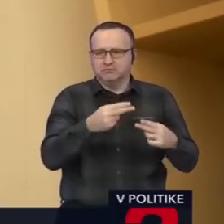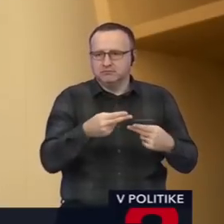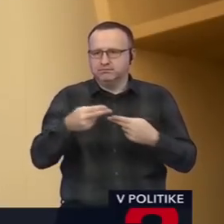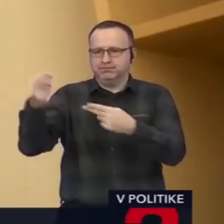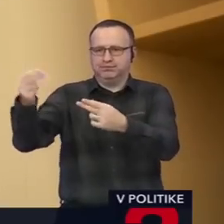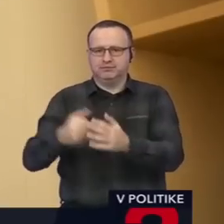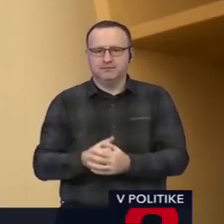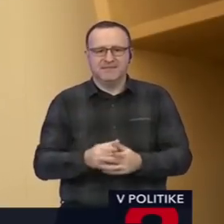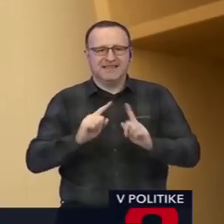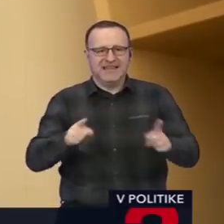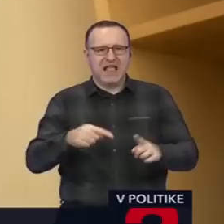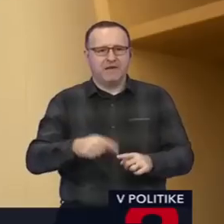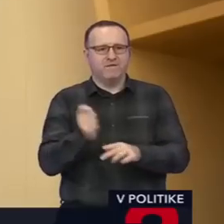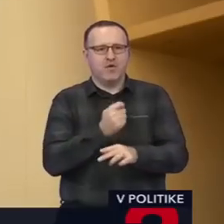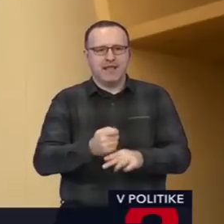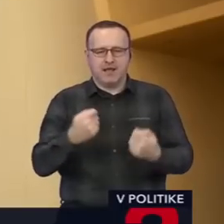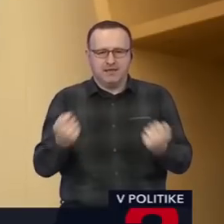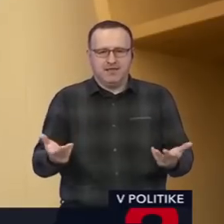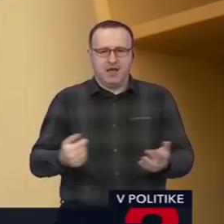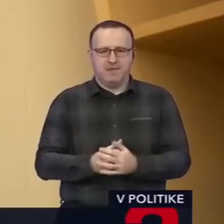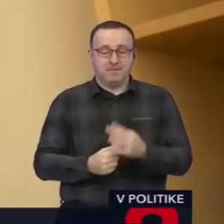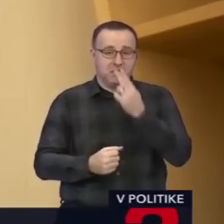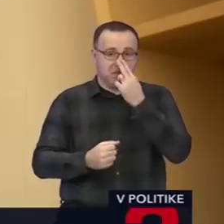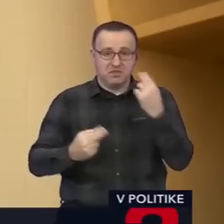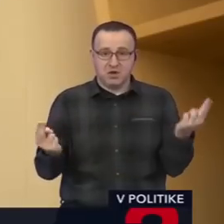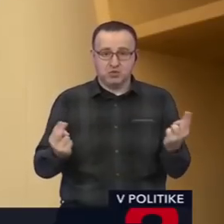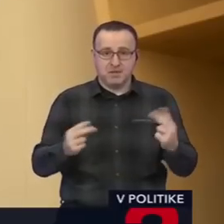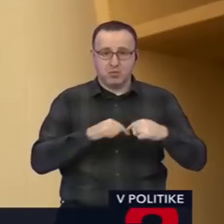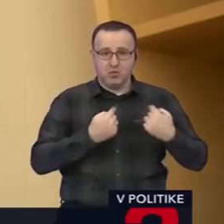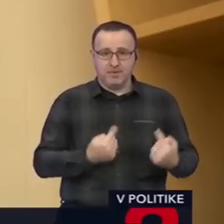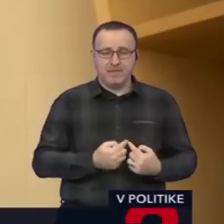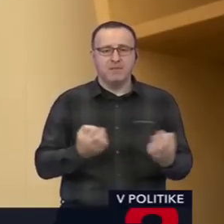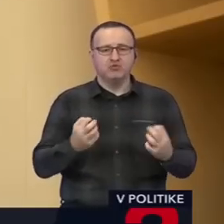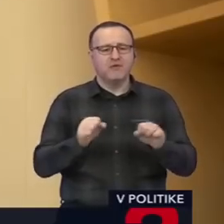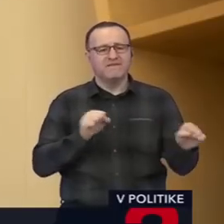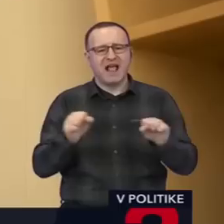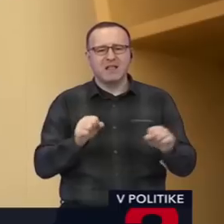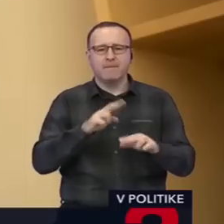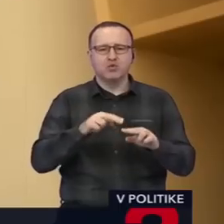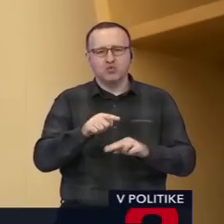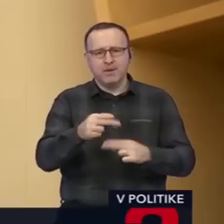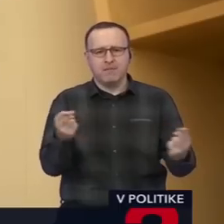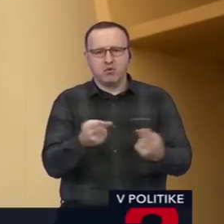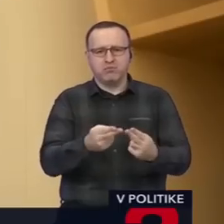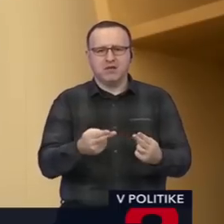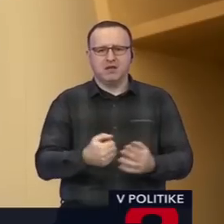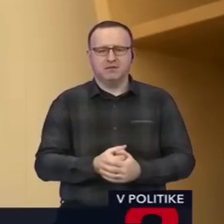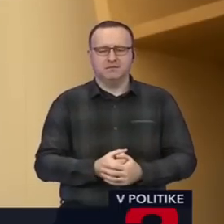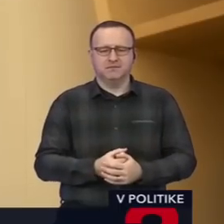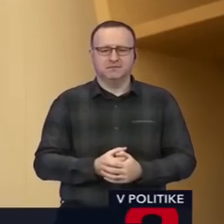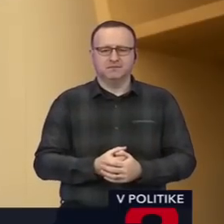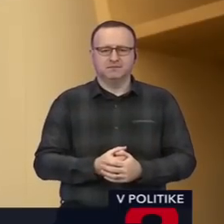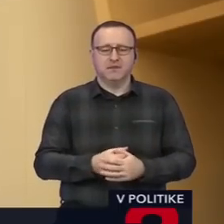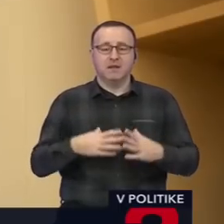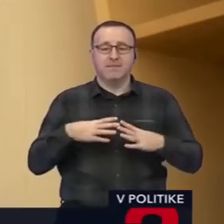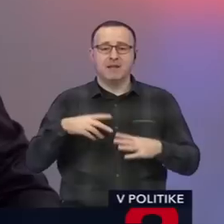Inak to v čase vojny nejde. A nerozumiem úprimne, že prečo vláda nepostupovala týmto podobným spôsobom. Pán poslanec Kmec, vy ste hovorili, že